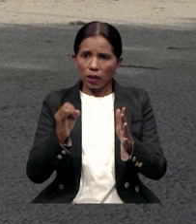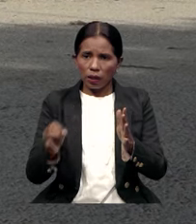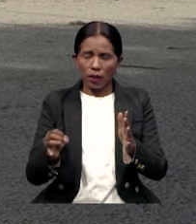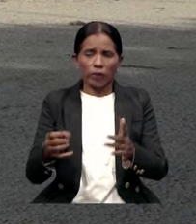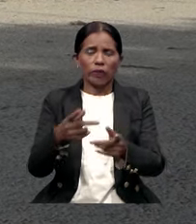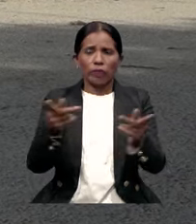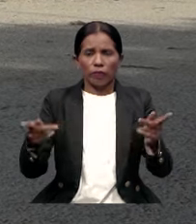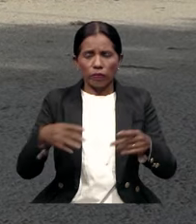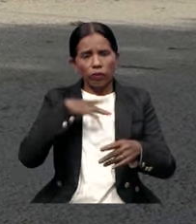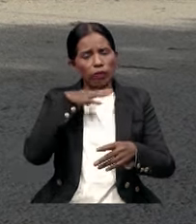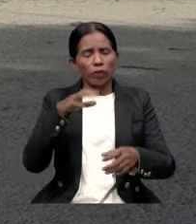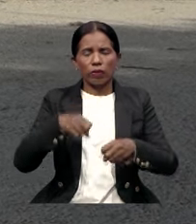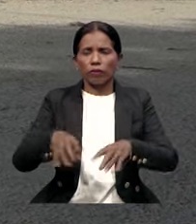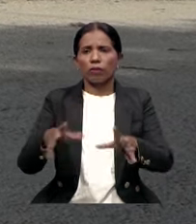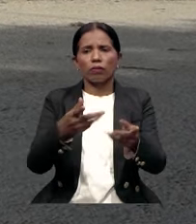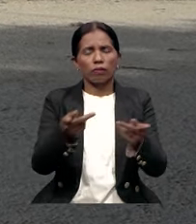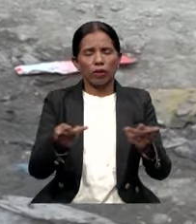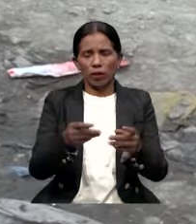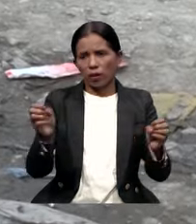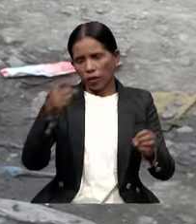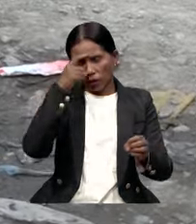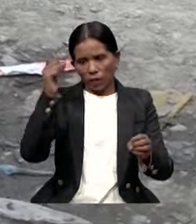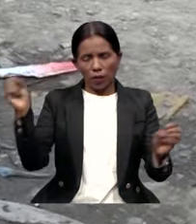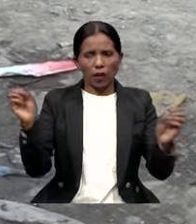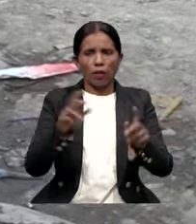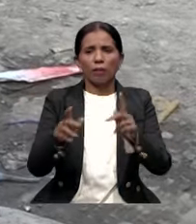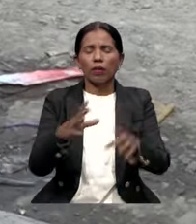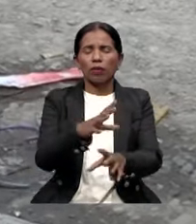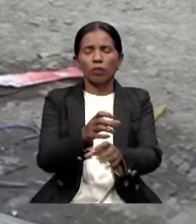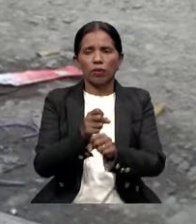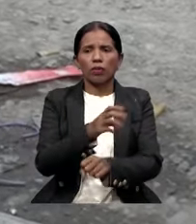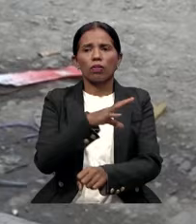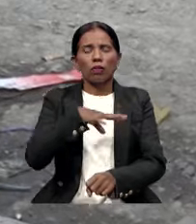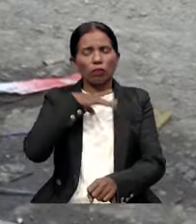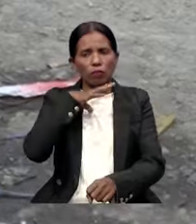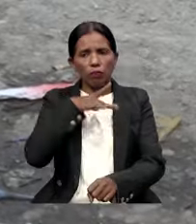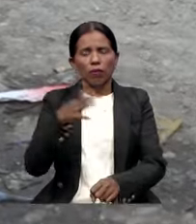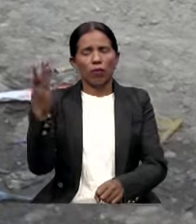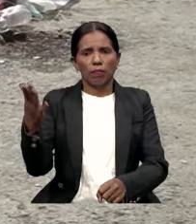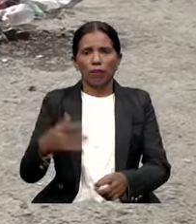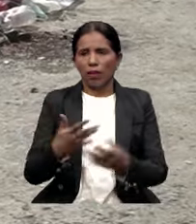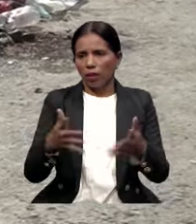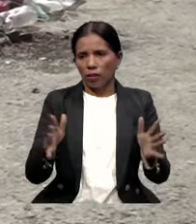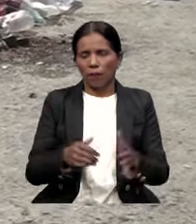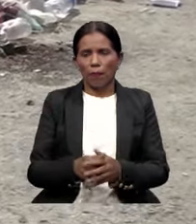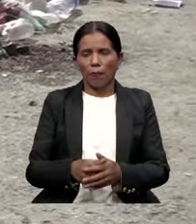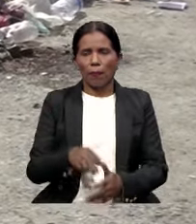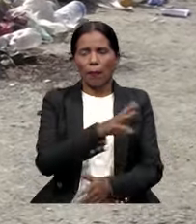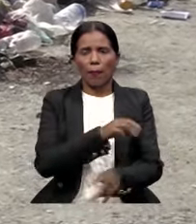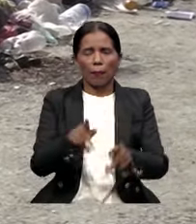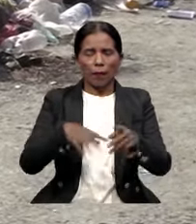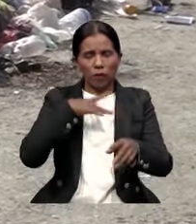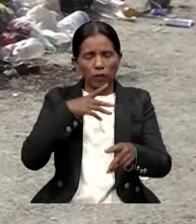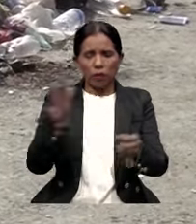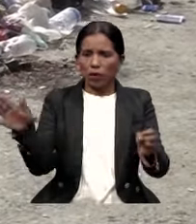ia fatin tambala ia servisu saneamento municipio di Linyang atu hamos. Alain dane mos lixeira ia fatin publiku sira mos na